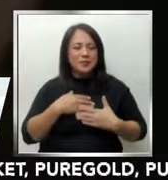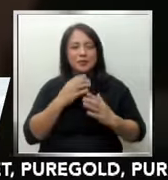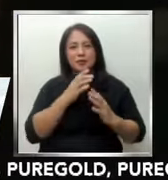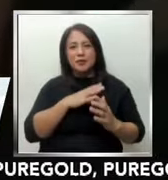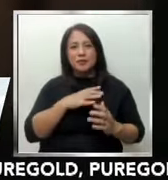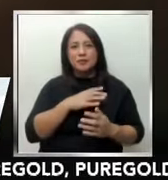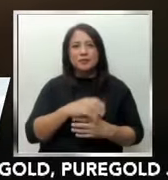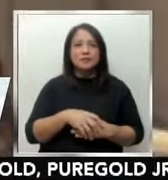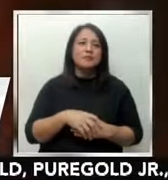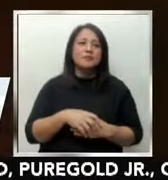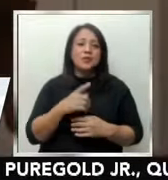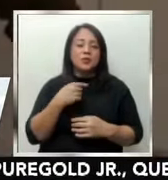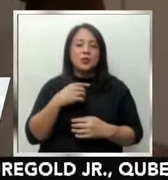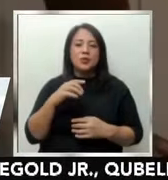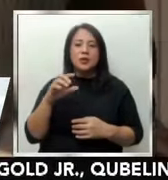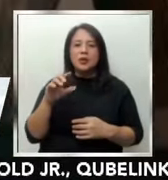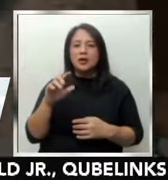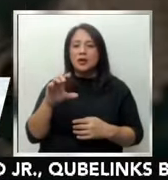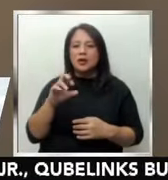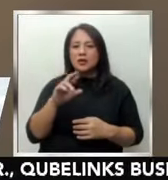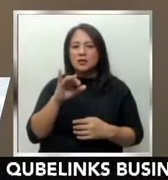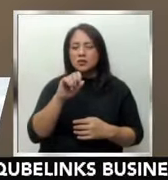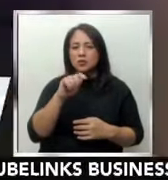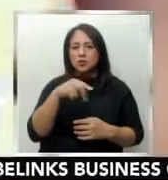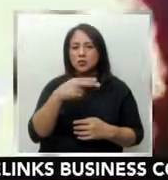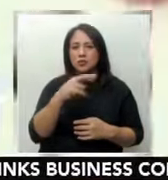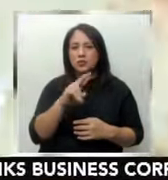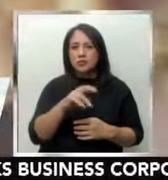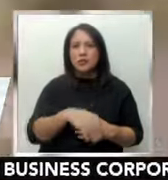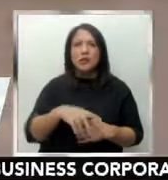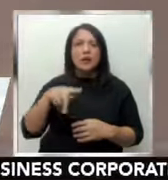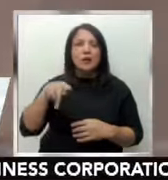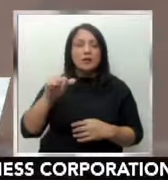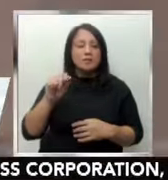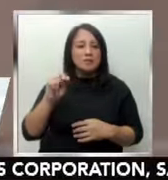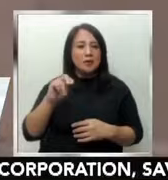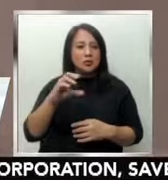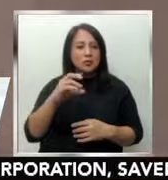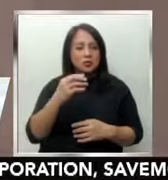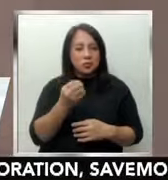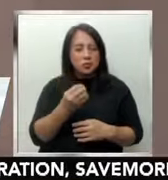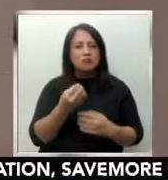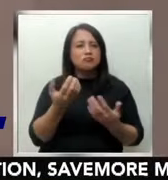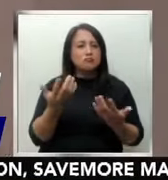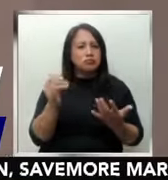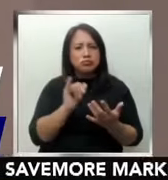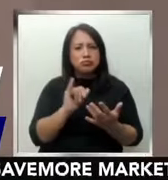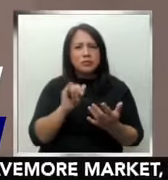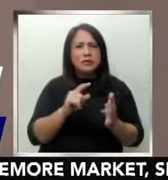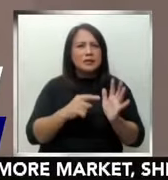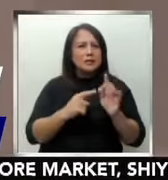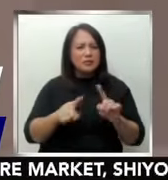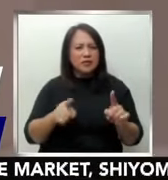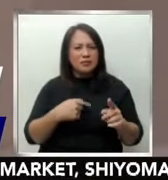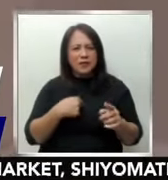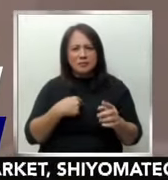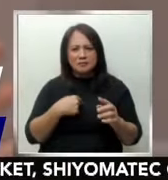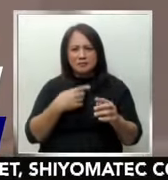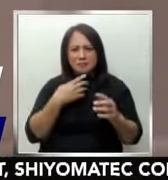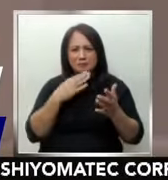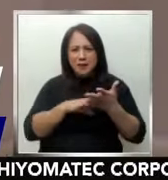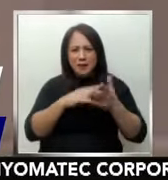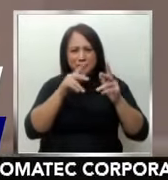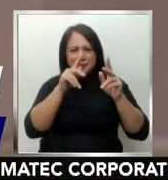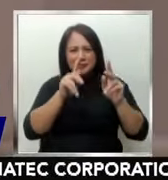played by Christopher Martin at Pancho Magno as Kenzo not your Typical Villains talaga e hindi siya yung parang Nakakainis ba't ganito Hindi